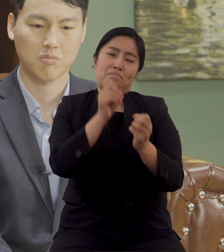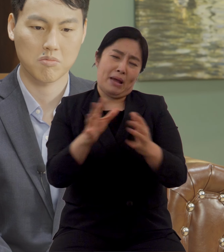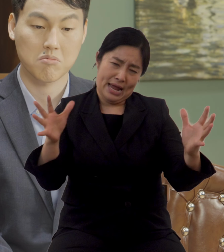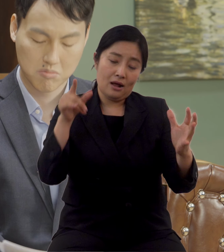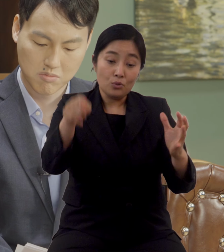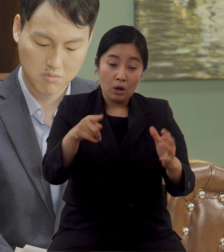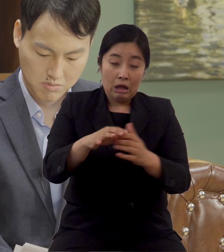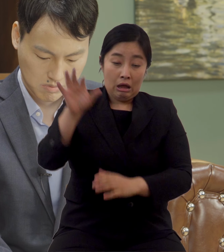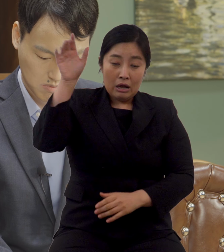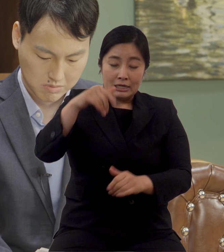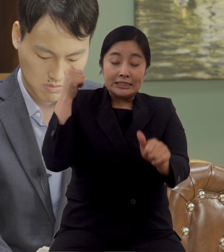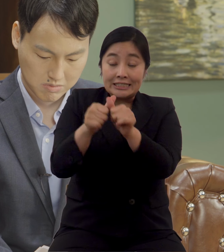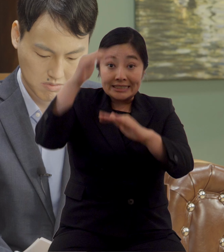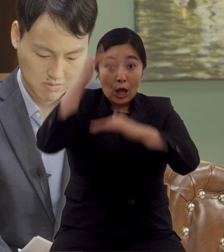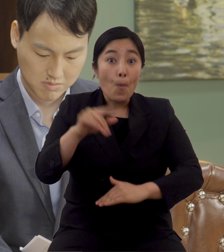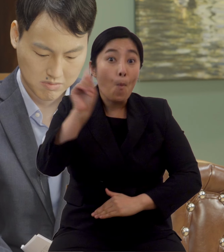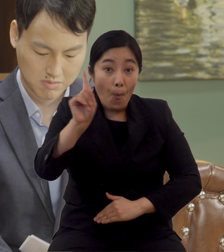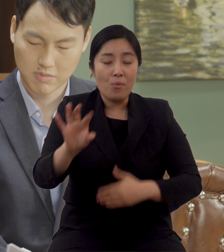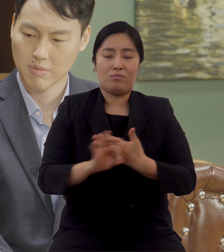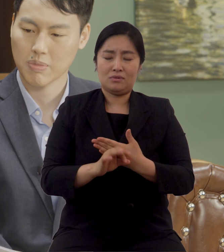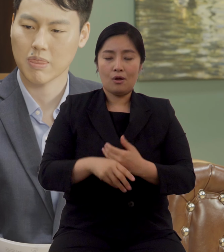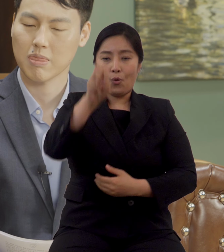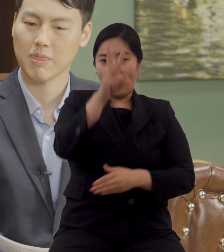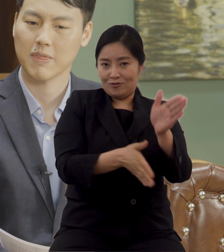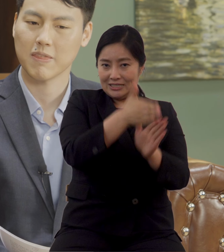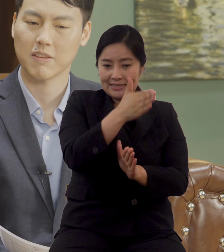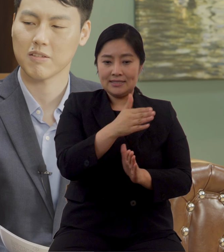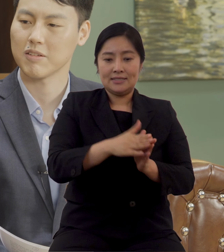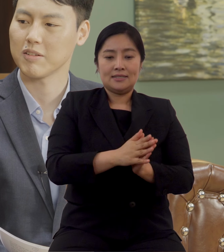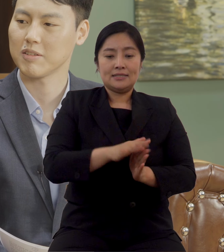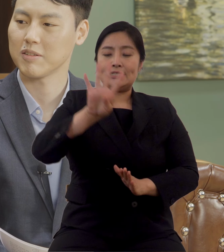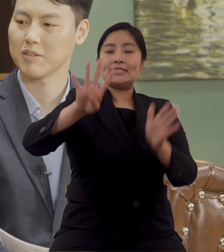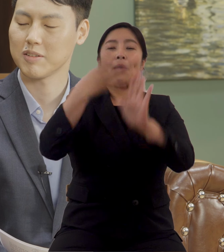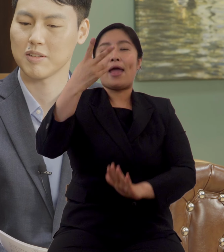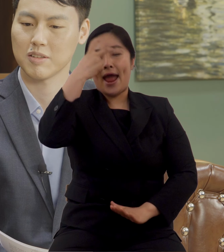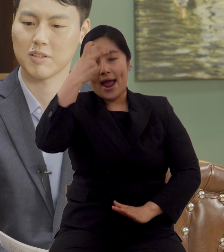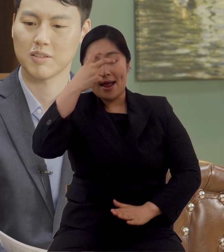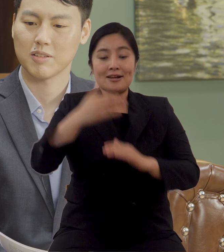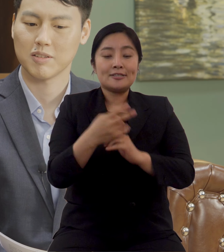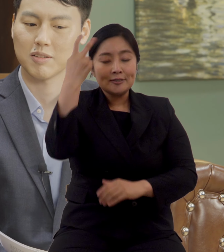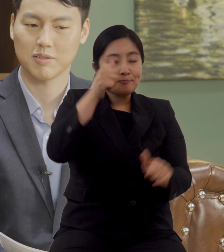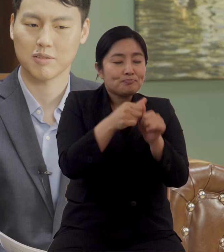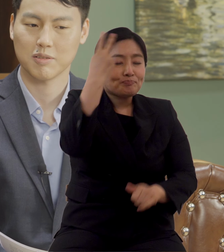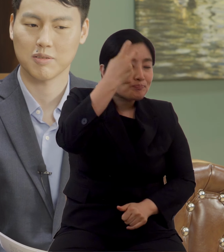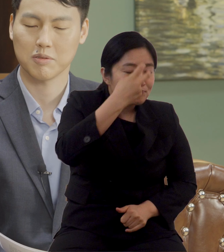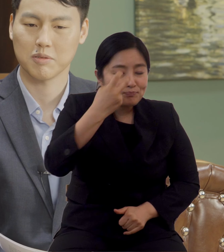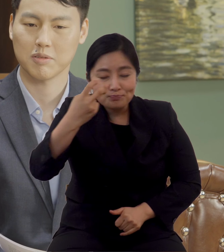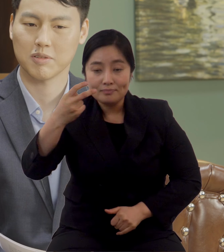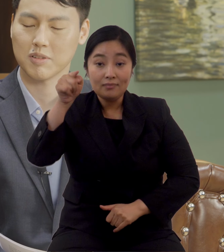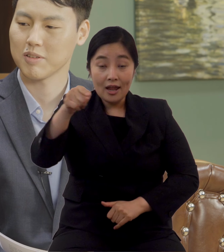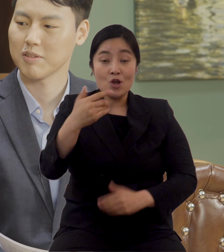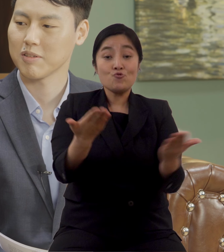있다는 지적이 잇따르고 있고요. 지적된 내용을 조금 소개해 드리자면 이제 광주 시민을 400명 대상으로 했는데요. 이제